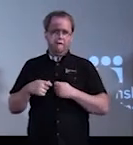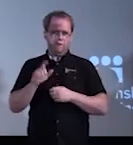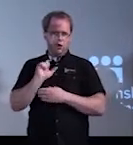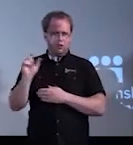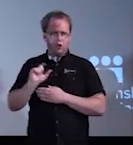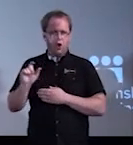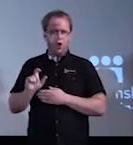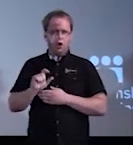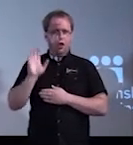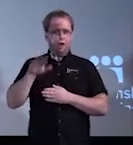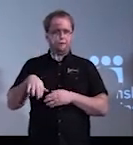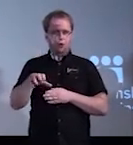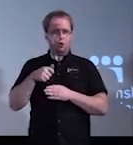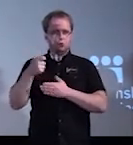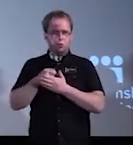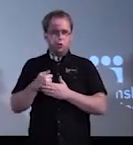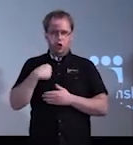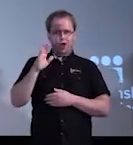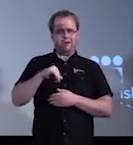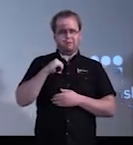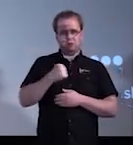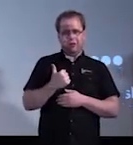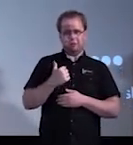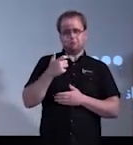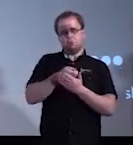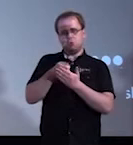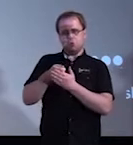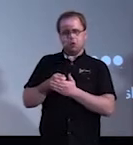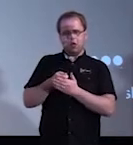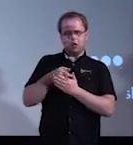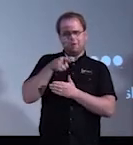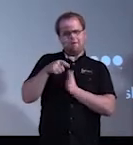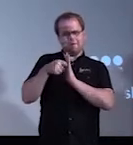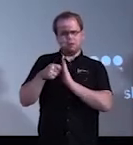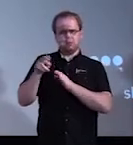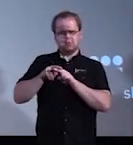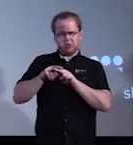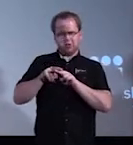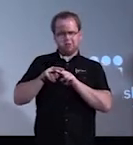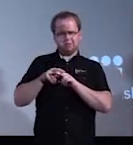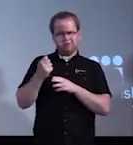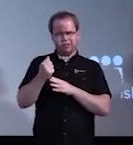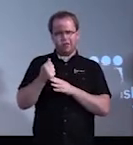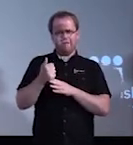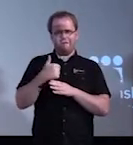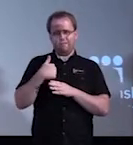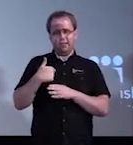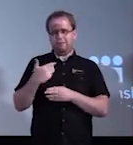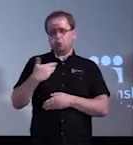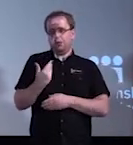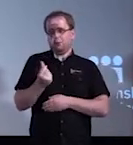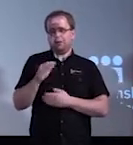avtalets anda. Jag själv har med tagit beslut om att investera i filmer där vi sagt att det här känns viktigt. Vi kommer inte få tillbaka våra pengar, men det är en del av